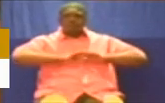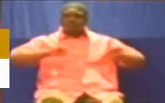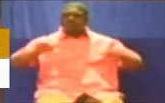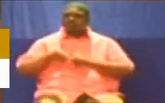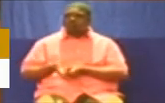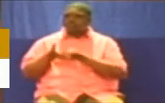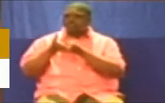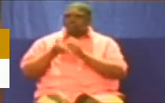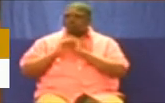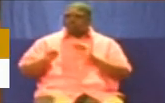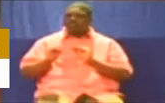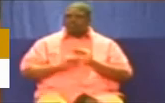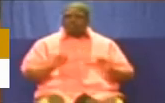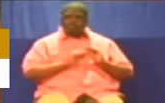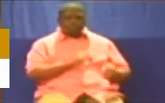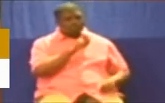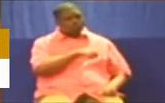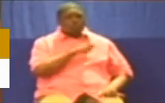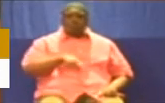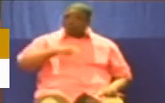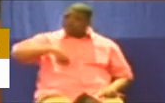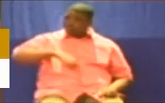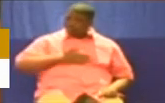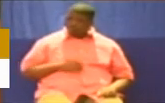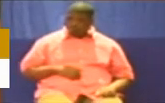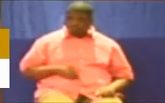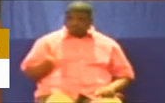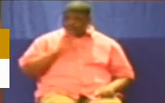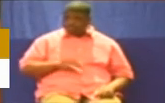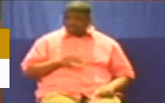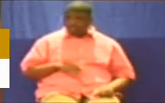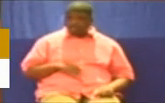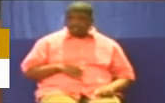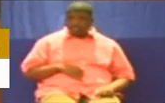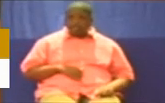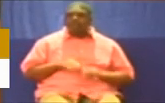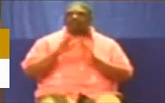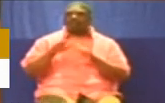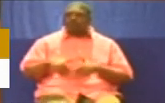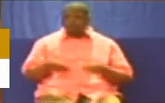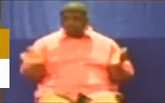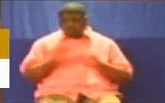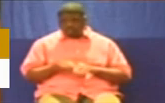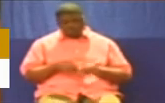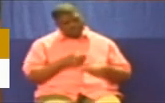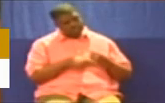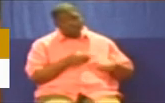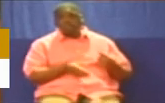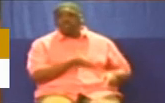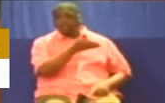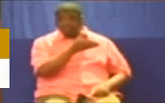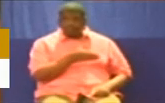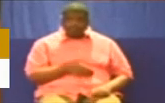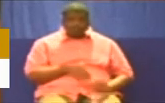kusaidia kuelimisha pia kwa watu wetu. Kwa hiyo tunalimaliza sisi kwa maana ya hapa bungeni tumelimaliza, nyinyi endeleeni sasa